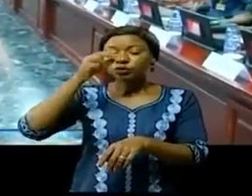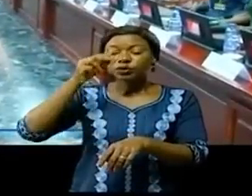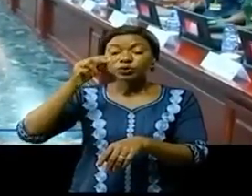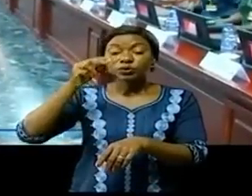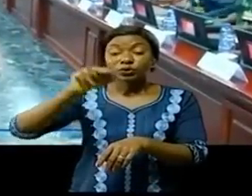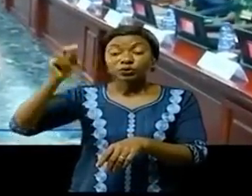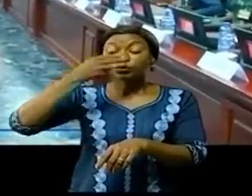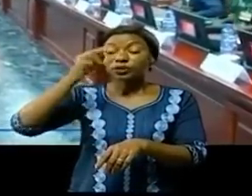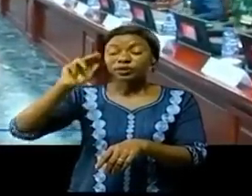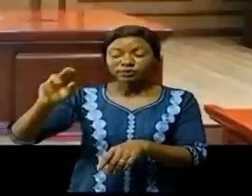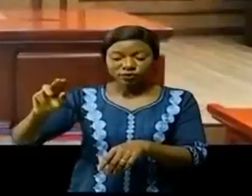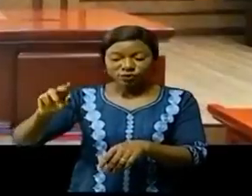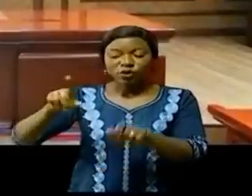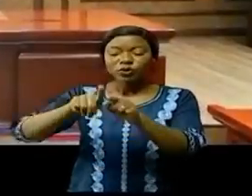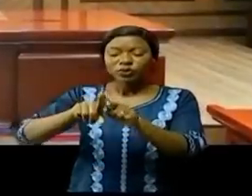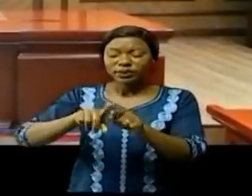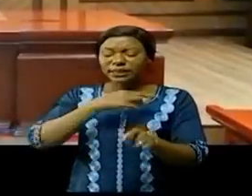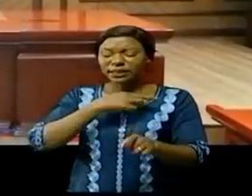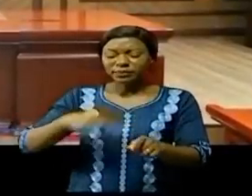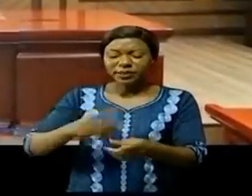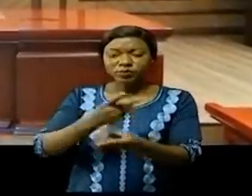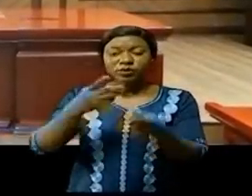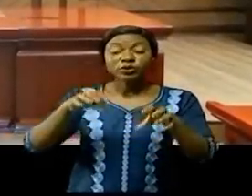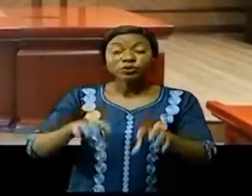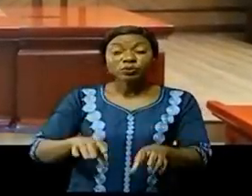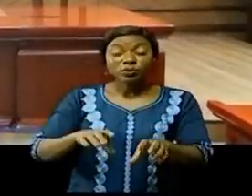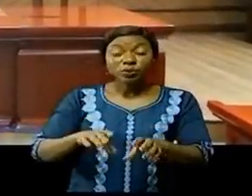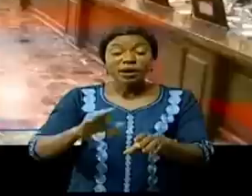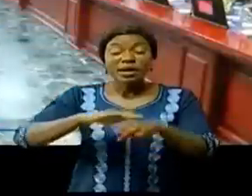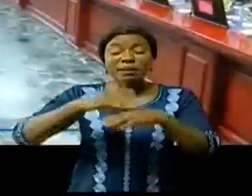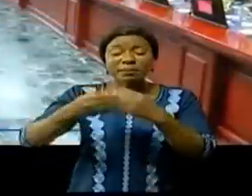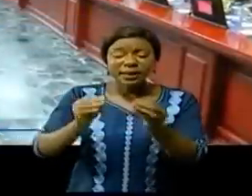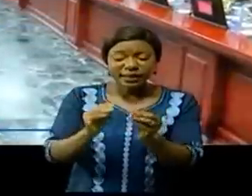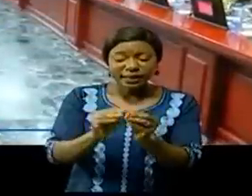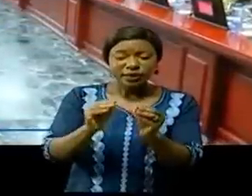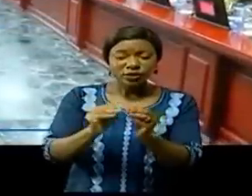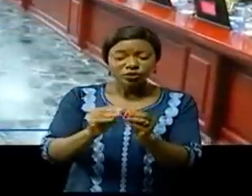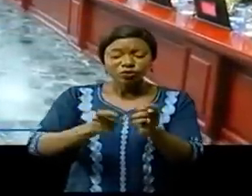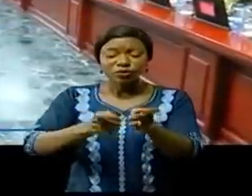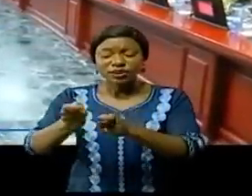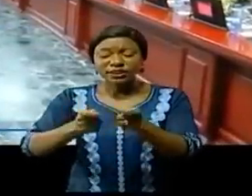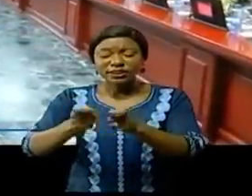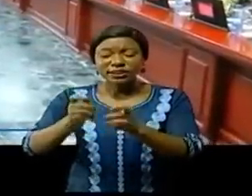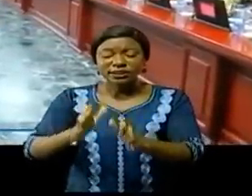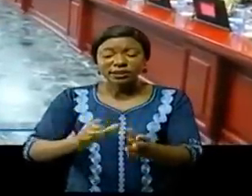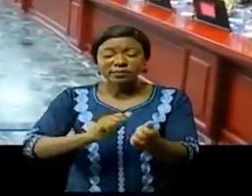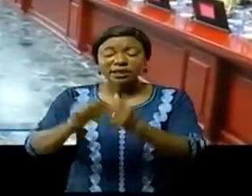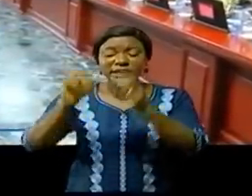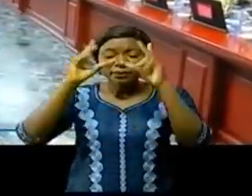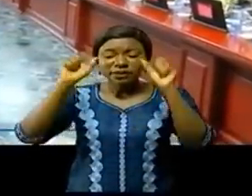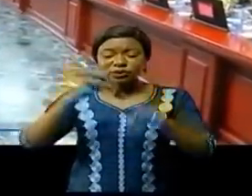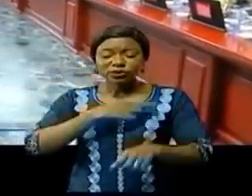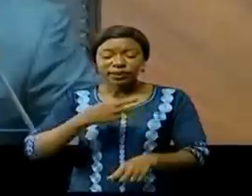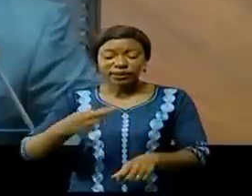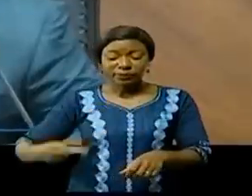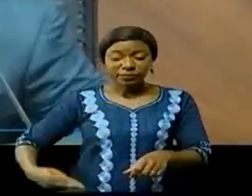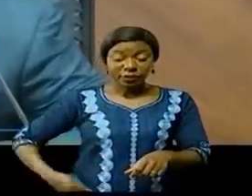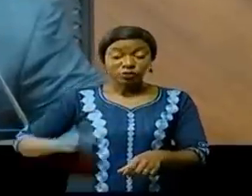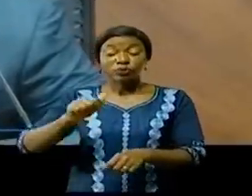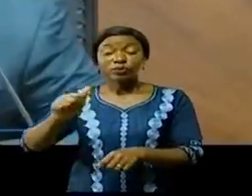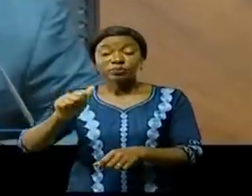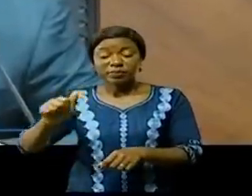organisée en République démocratique du Congo. C'est ce qui ressort de la réunion élargie présidée ce mercredi à la Cité de l'Union africaine par le président de la